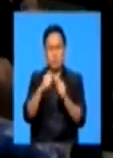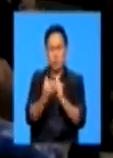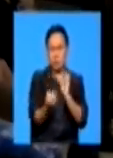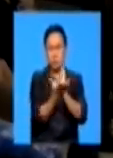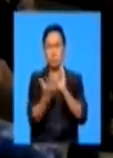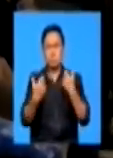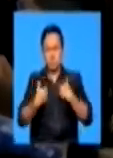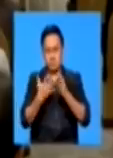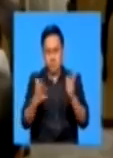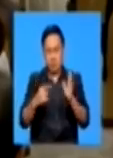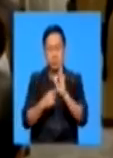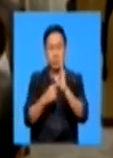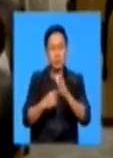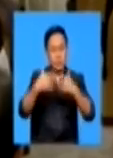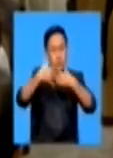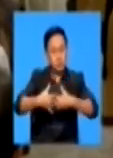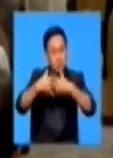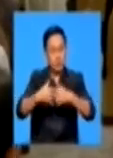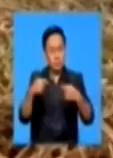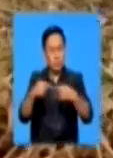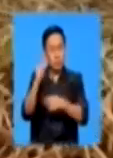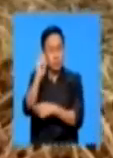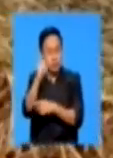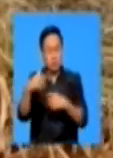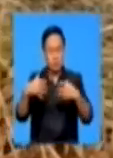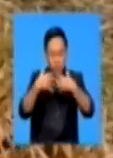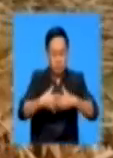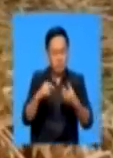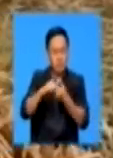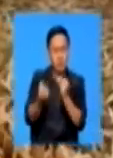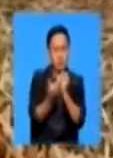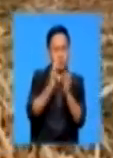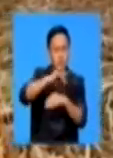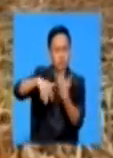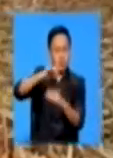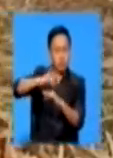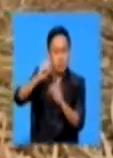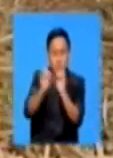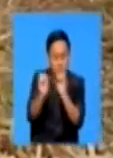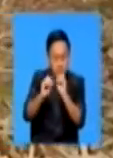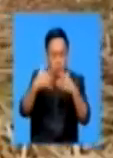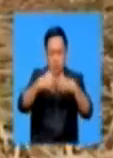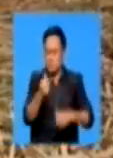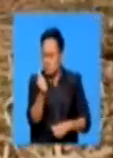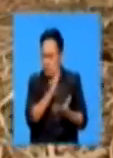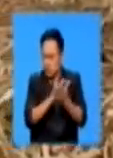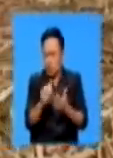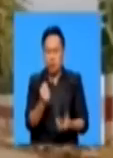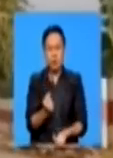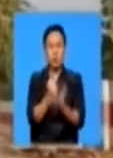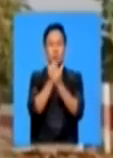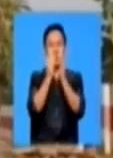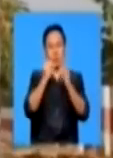สาหกรรมบ้างที่เป็นอุตสาหกรรมสีเขียวมันก็จะช่วยให้พี่น้องมีรายได้นะเลี้ยงดูครอบครัวเลี้ยงดูพ่อแม่นะครับแล้วก็พัฒนาไป